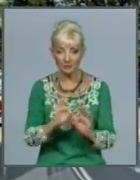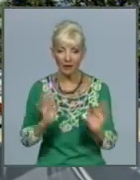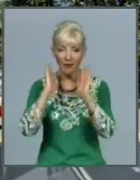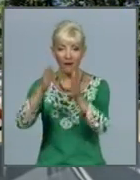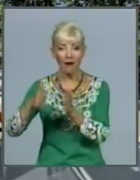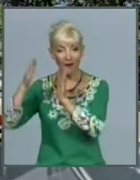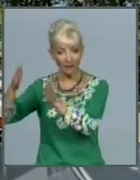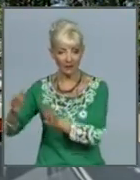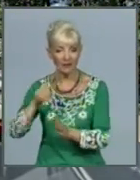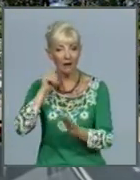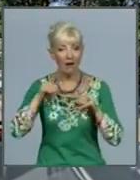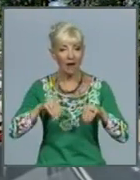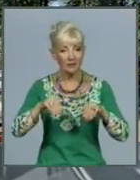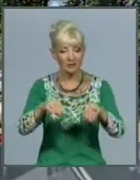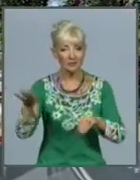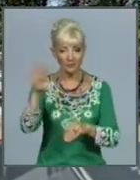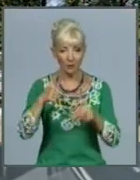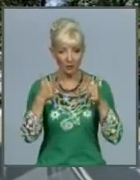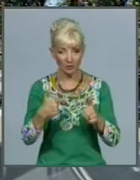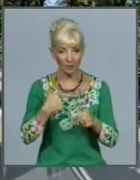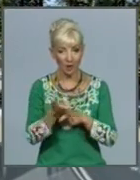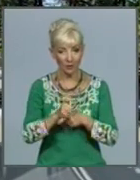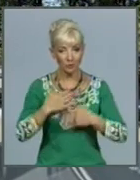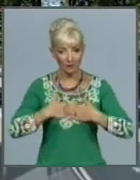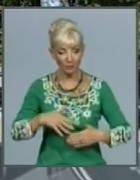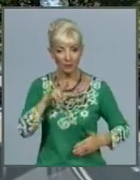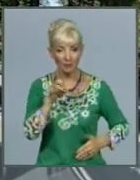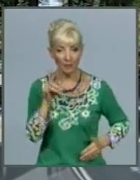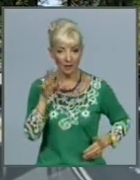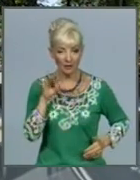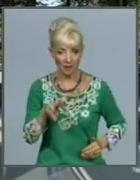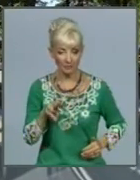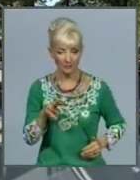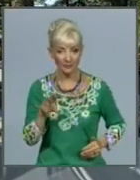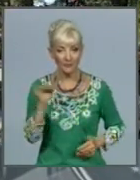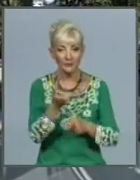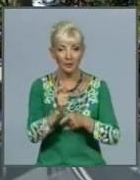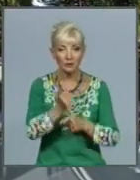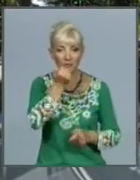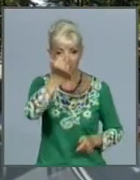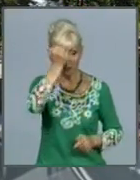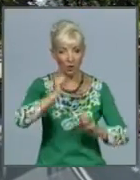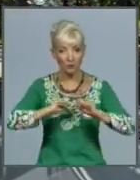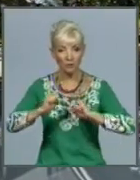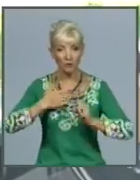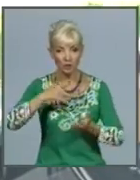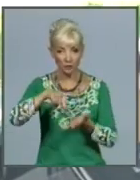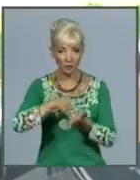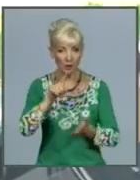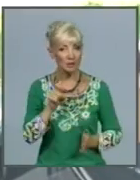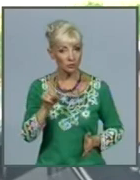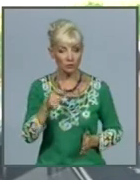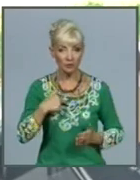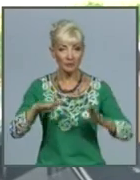общем, все хорошо. Мы очень довольны парком. И очень благодарна руководству нашего города за то, что нам предоставили такую зону отдыха. Я